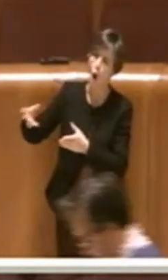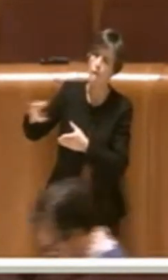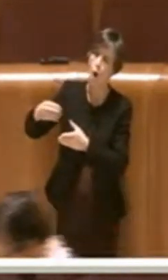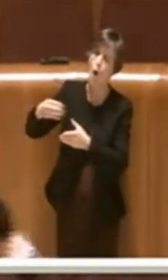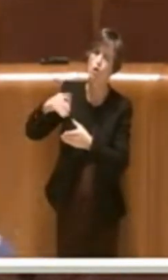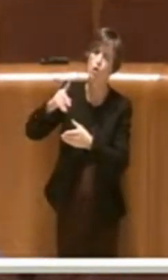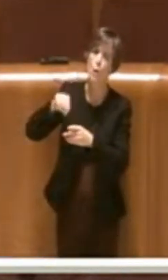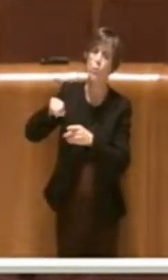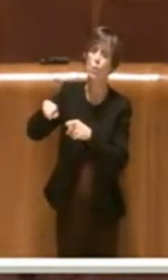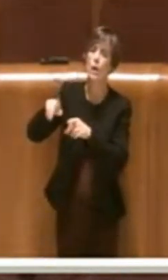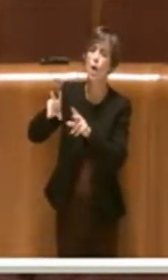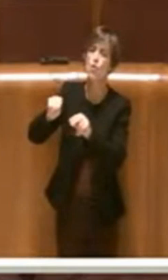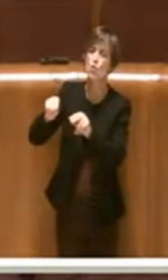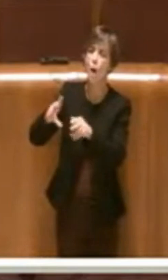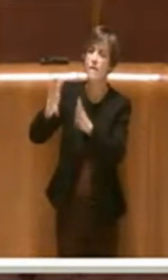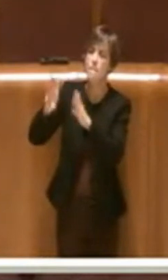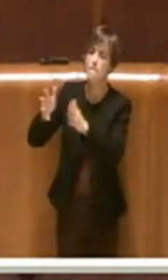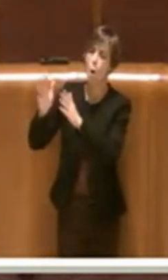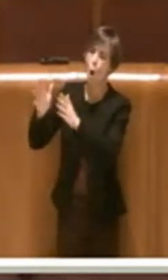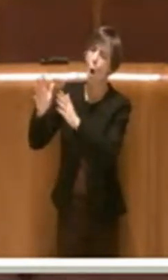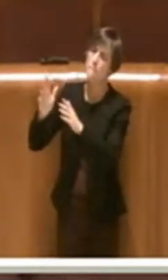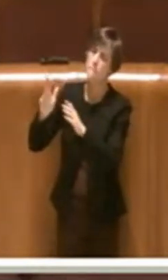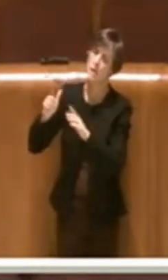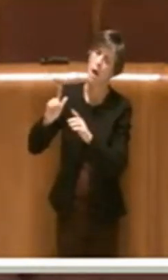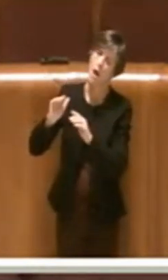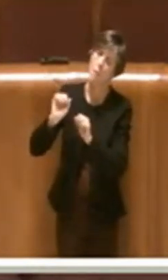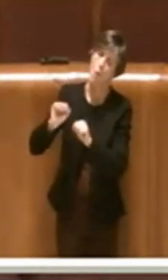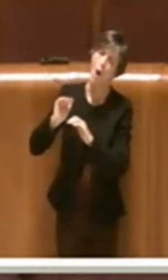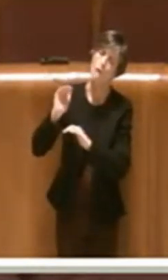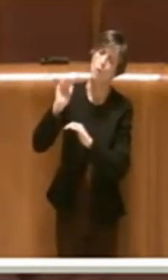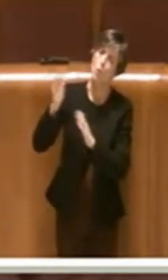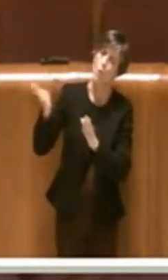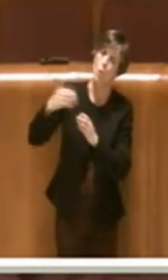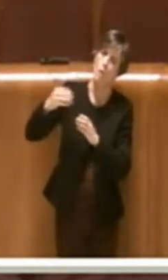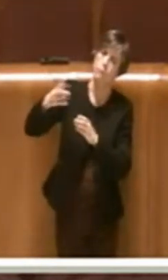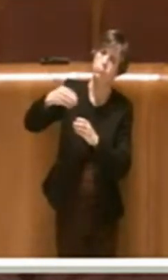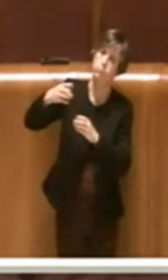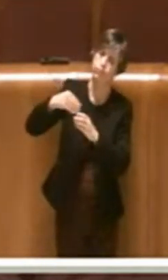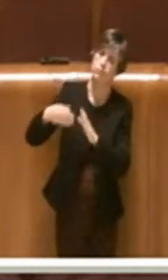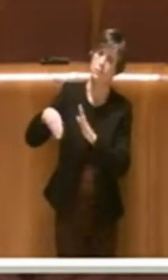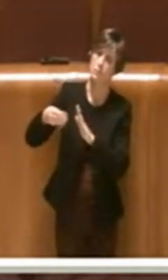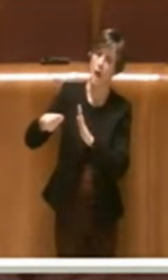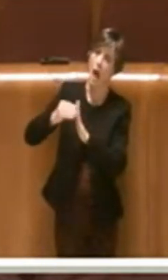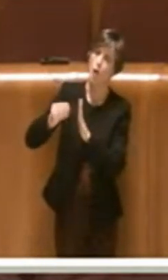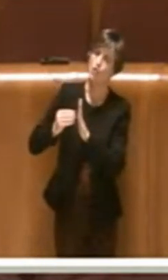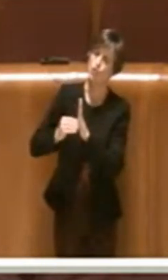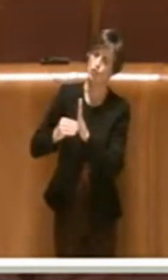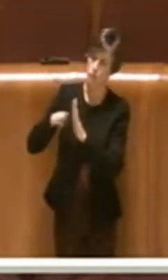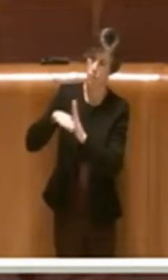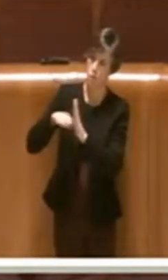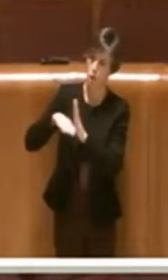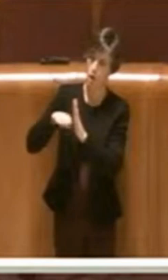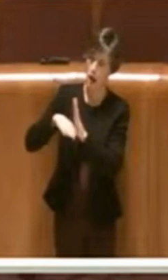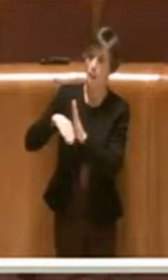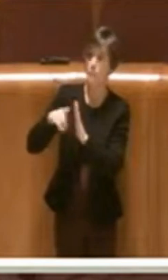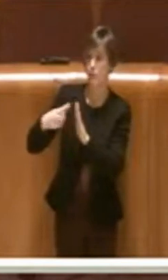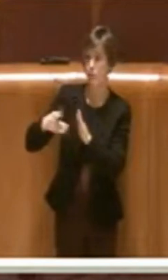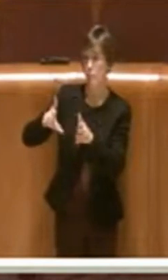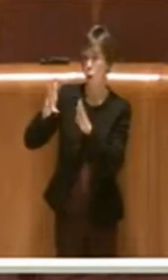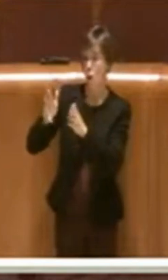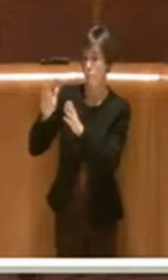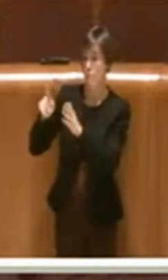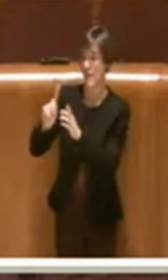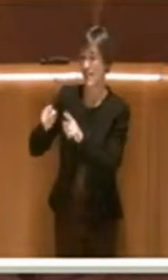programma nel seguito è ovviamente devono essere immobili che siano in uno stato e una condizione